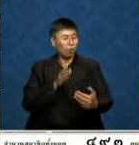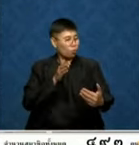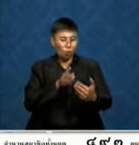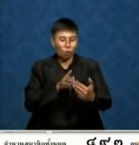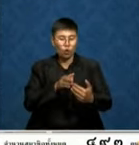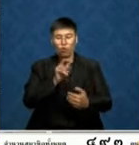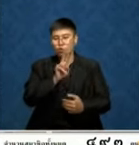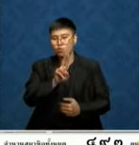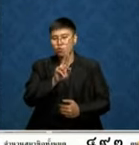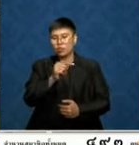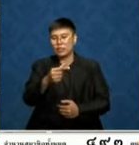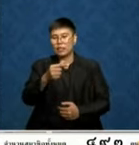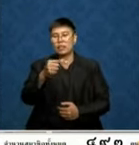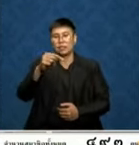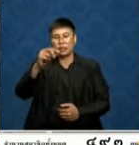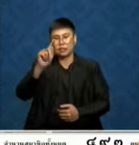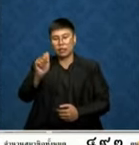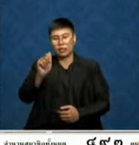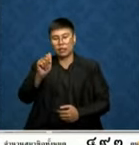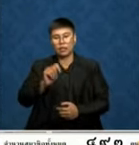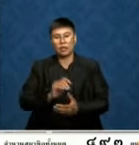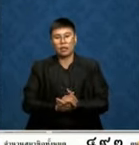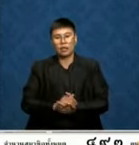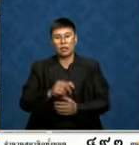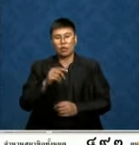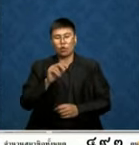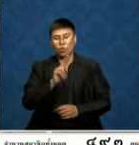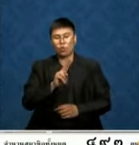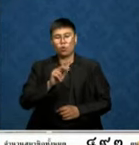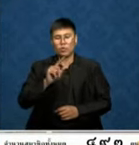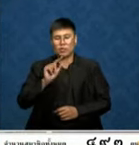UGT Utility Green Tariff